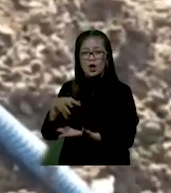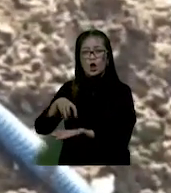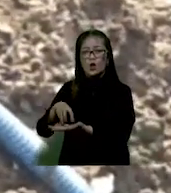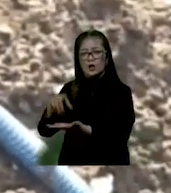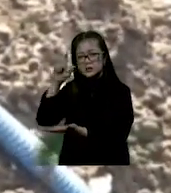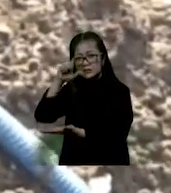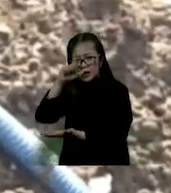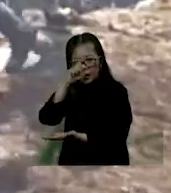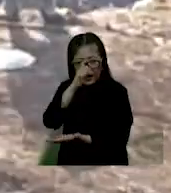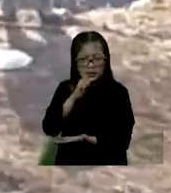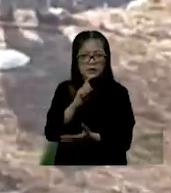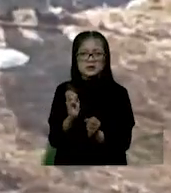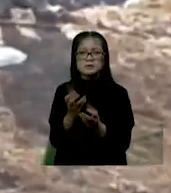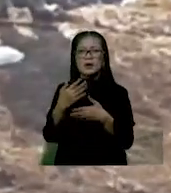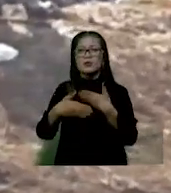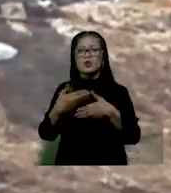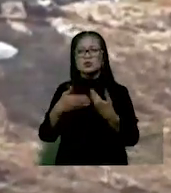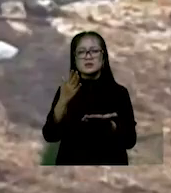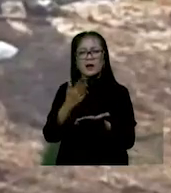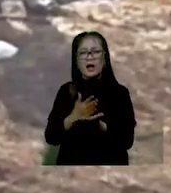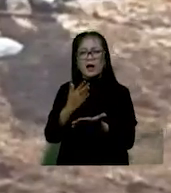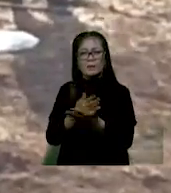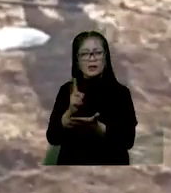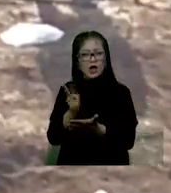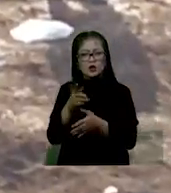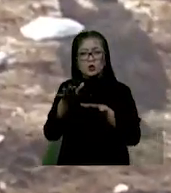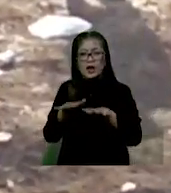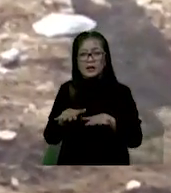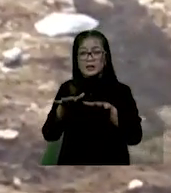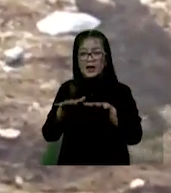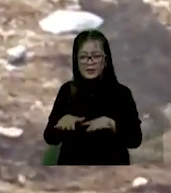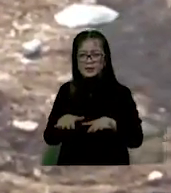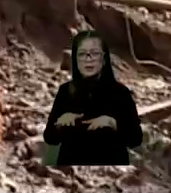pencarian menyebabkan proses berjalan lambat dan harus ekstra hati-hati.